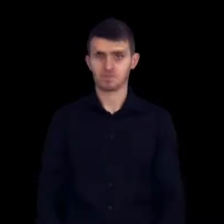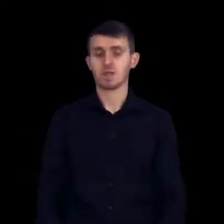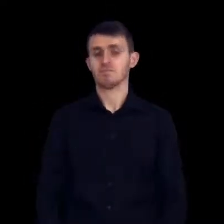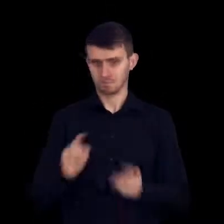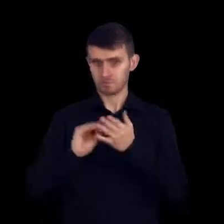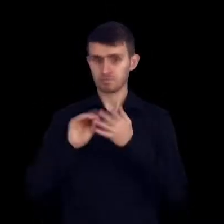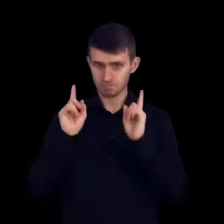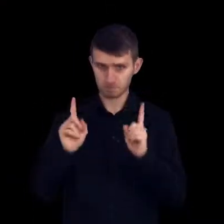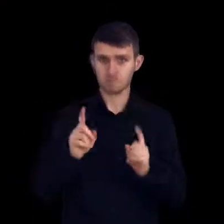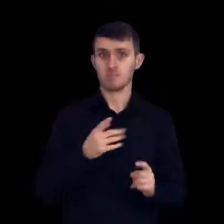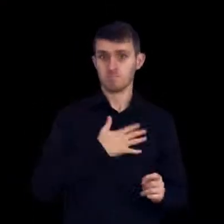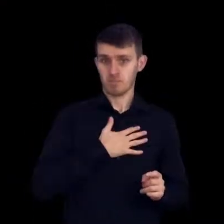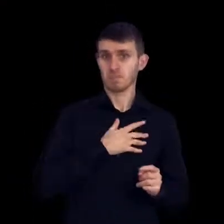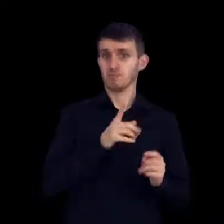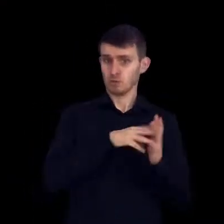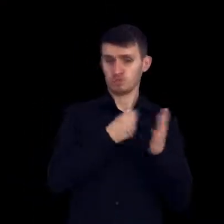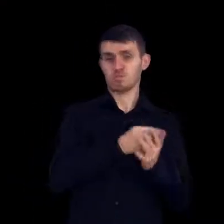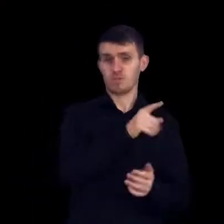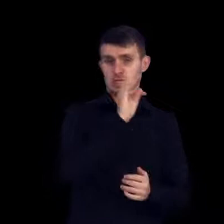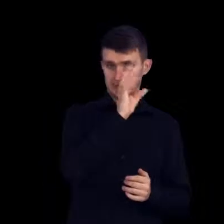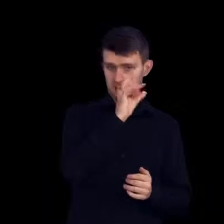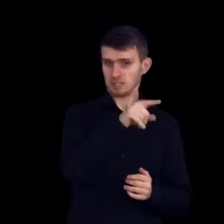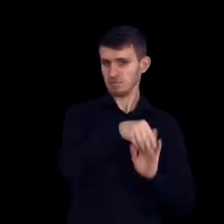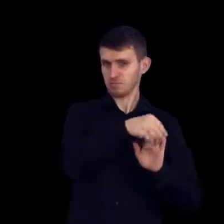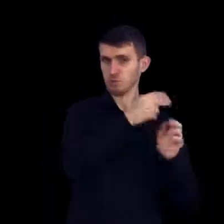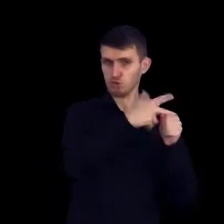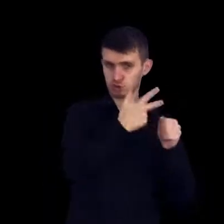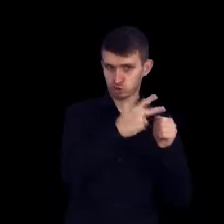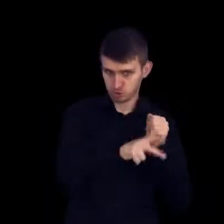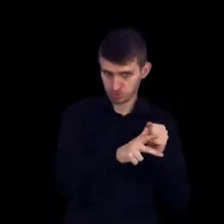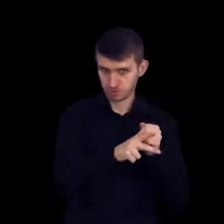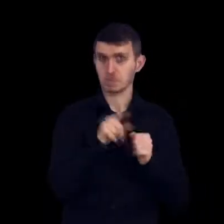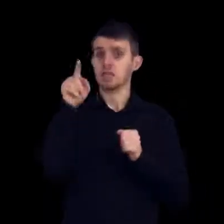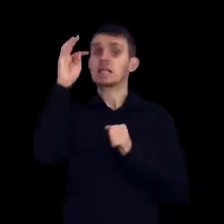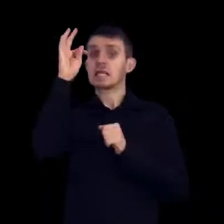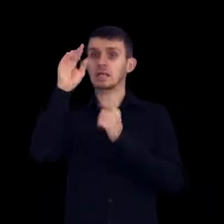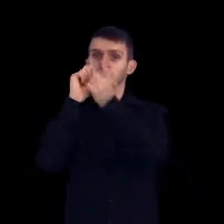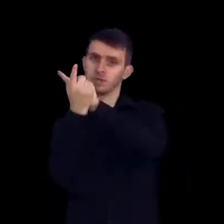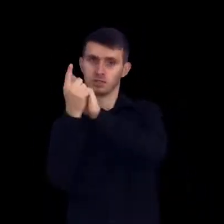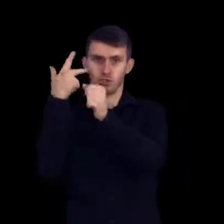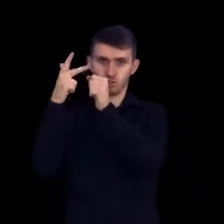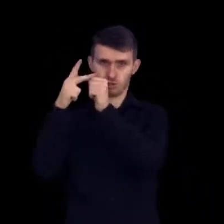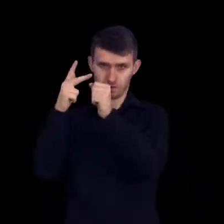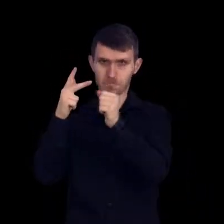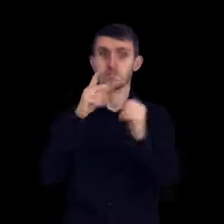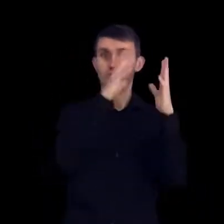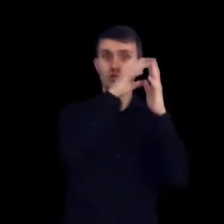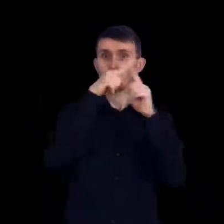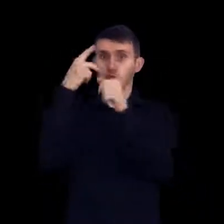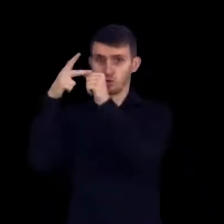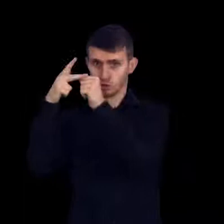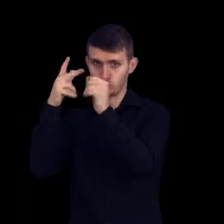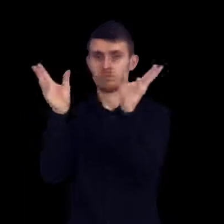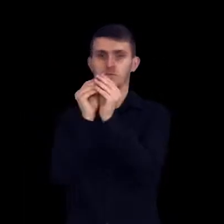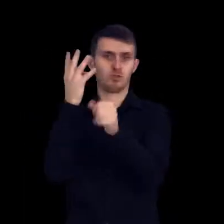gdy t równa się 30 co mamy gdy te równa się 30 gdy t = 30 wyrażenie